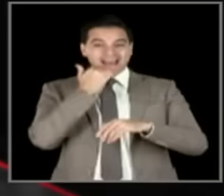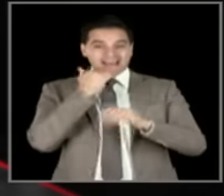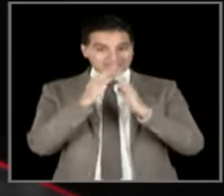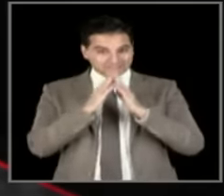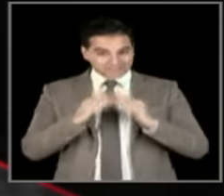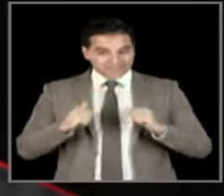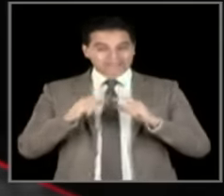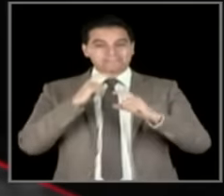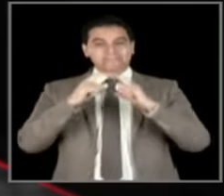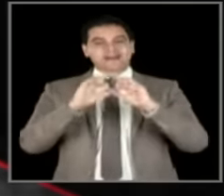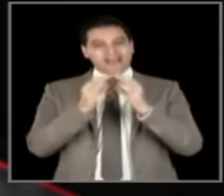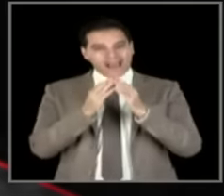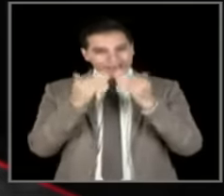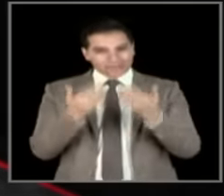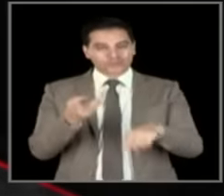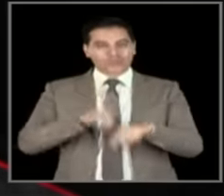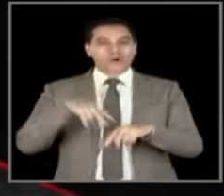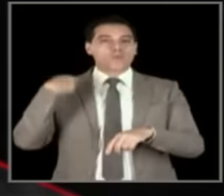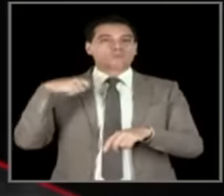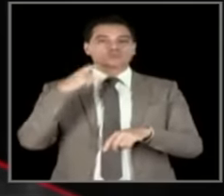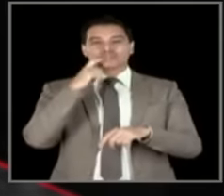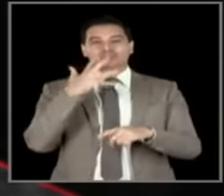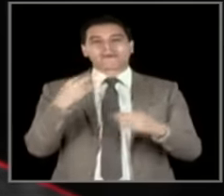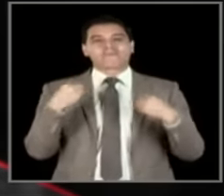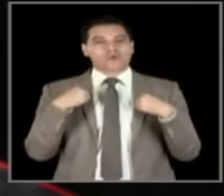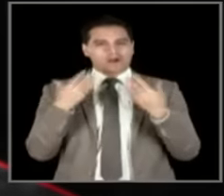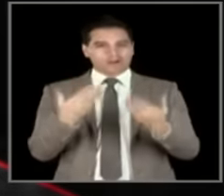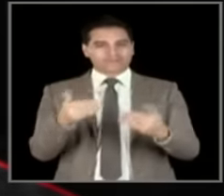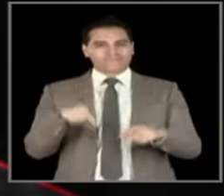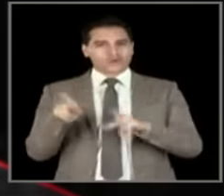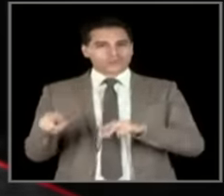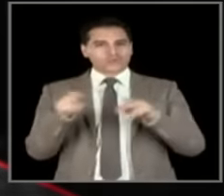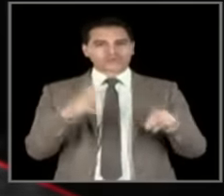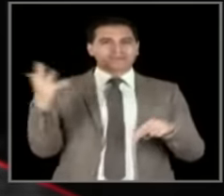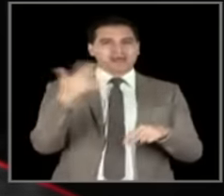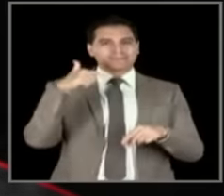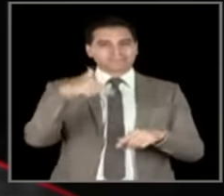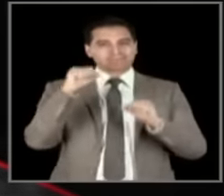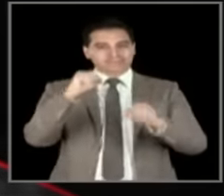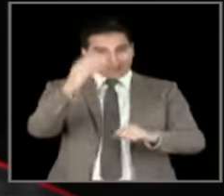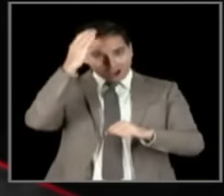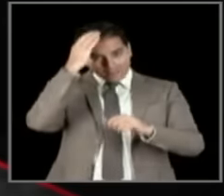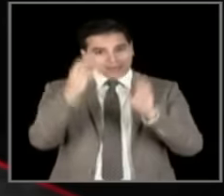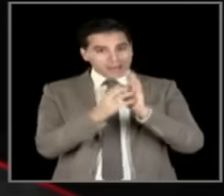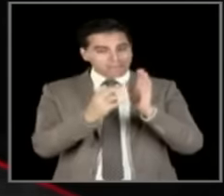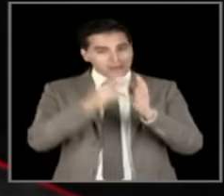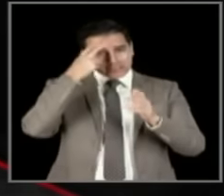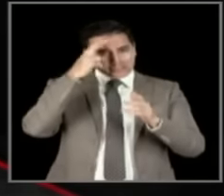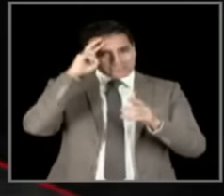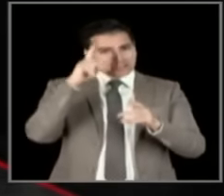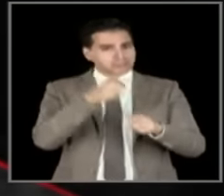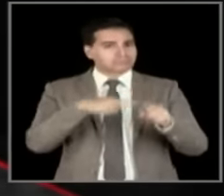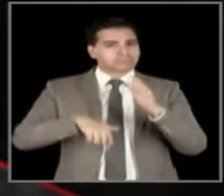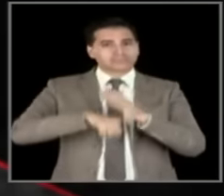بنك اهل مصر، ووزارة الشباب والرياضة. في الموسم السادس من العباقرة جامعات، مين يا ترى اللي حيفوز